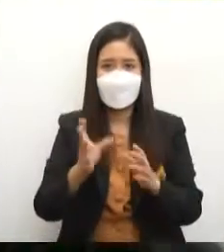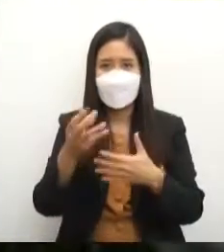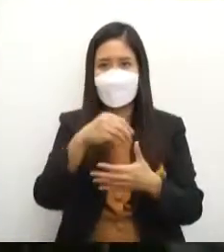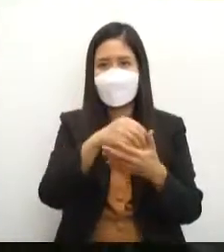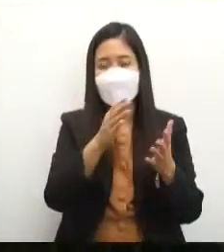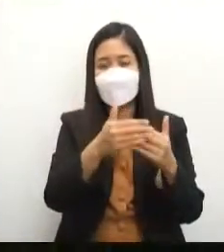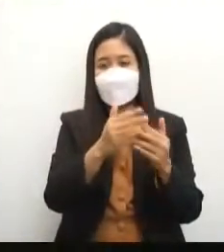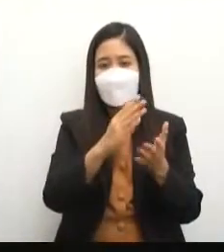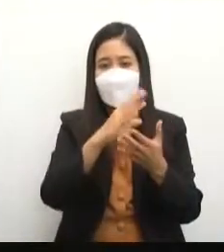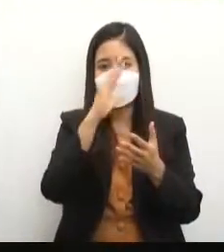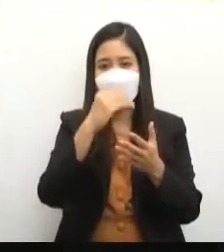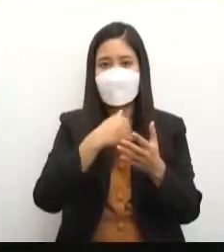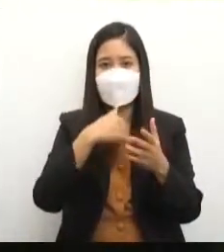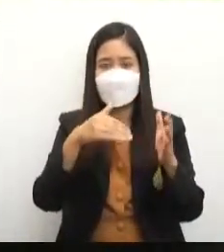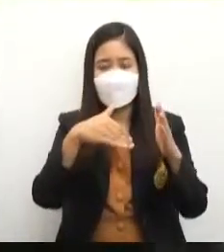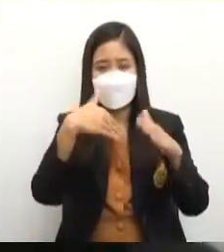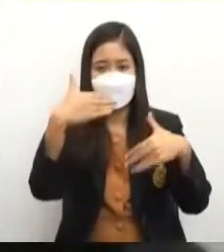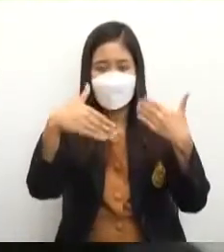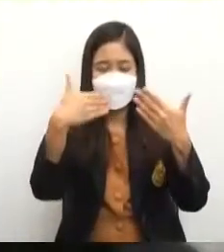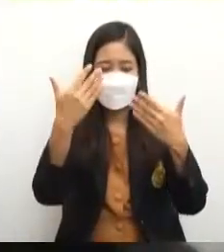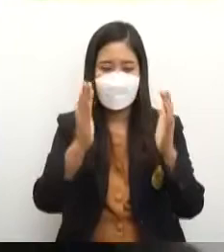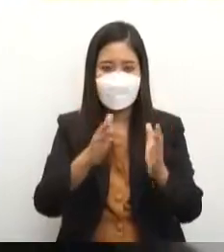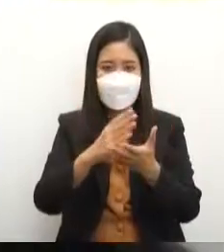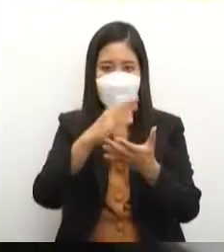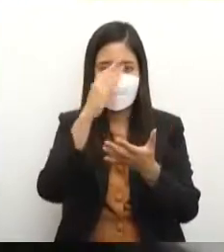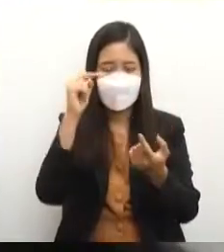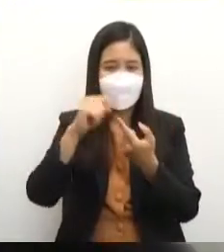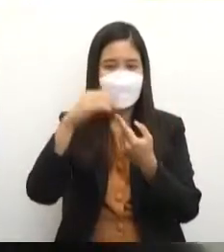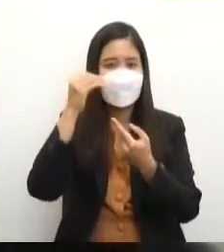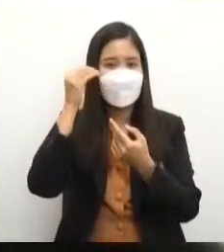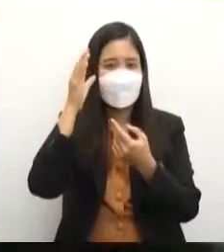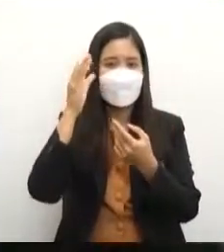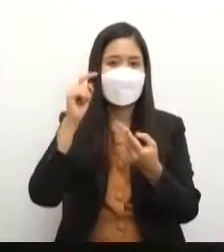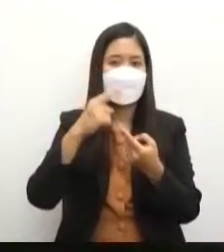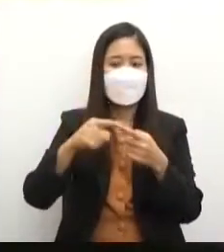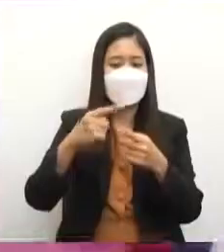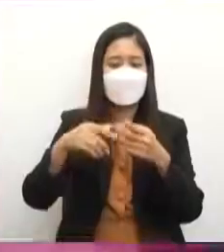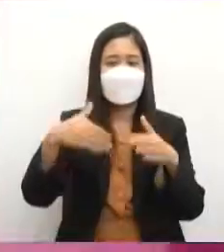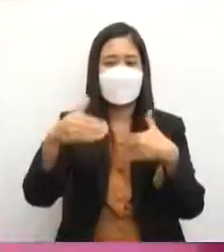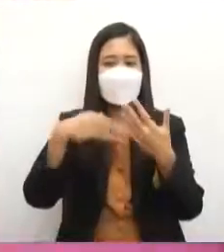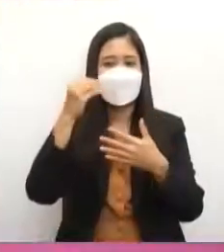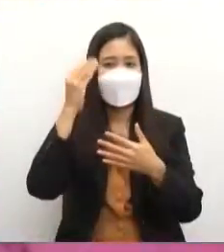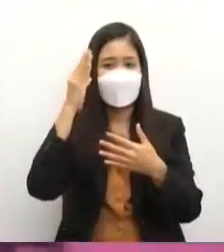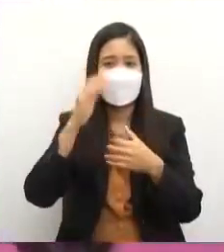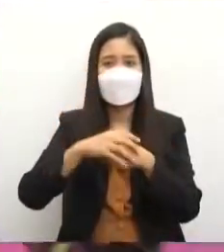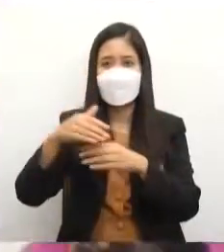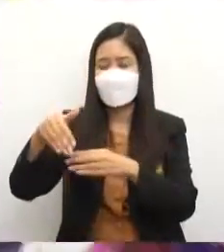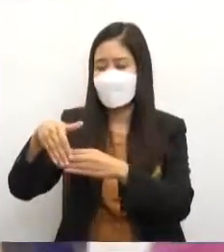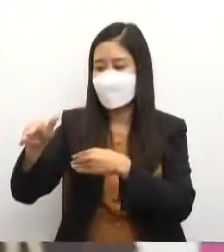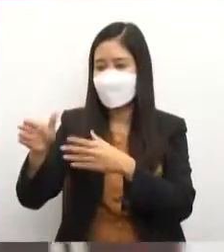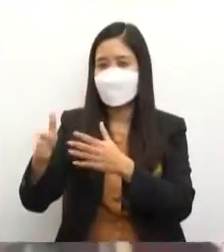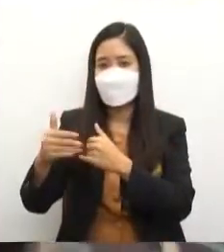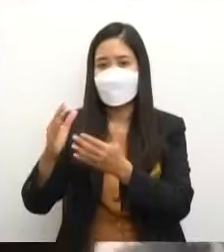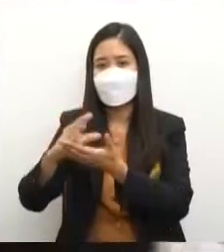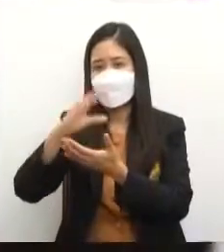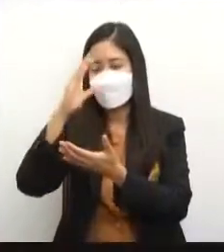จะเน้นไปที่การพัฒนานักเรียนในด้านของความรู้ตาม8กลุ่มสาระการเรียนรู้นะคะส่วนของนอกห้องเรียนเนี่ยก็จะเน้นในด้